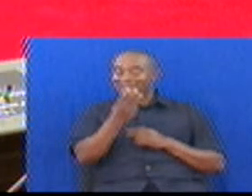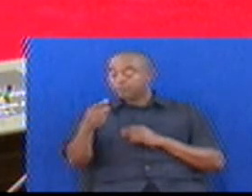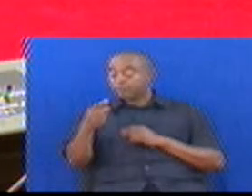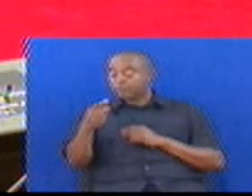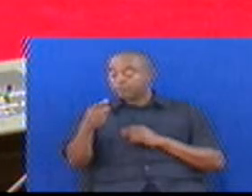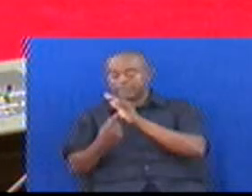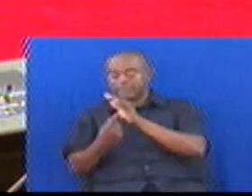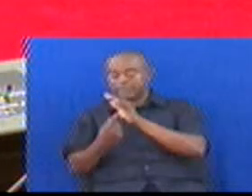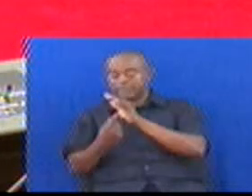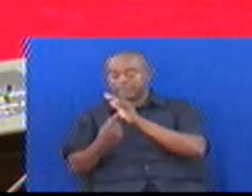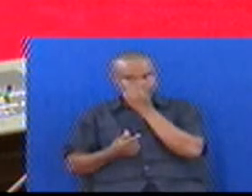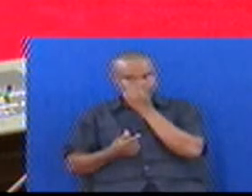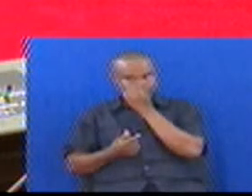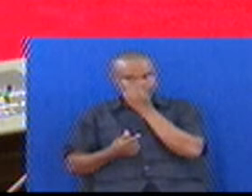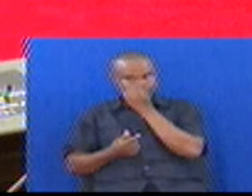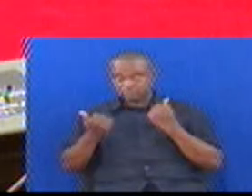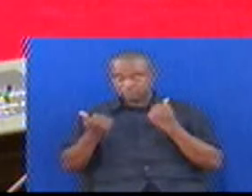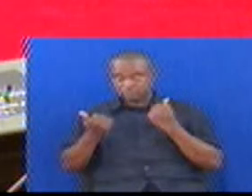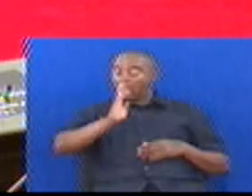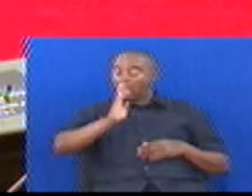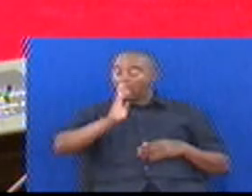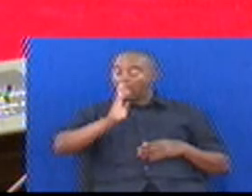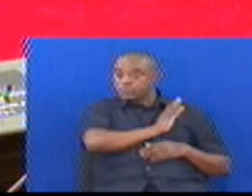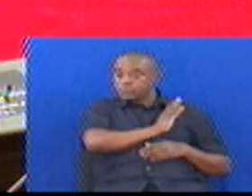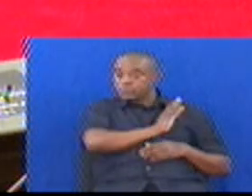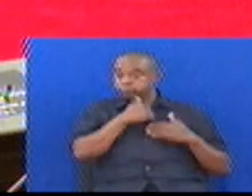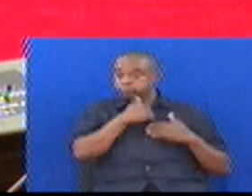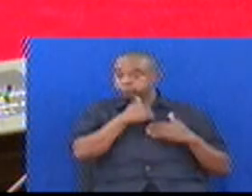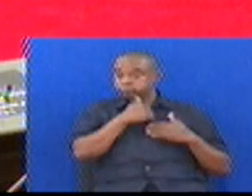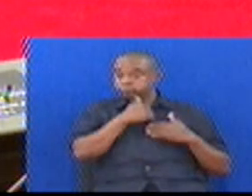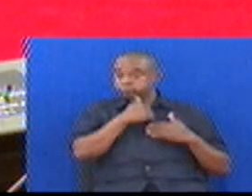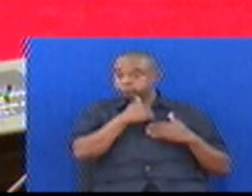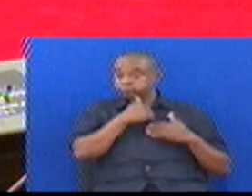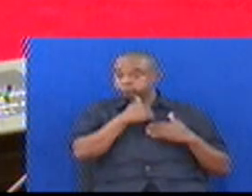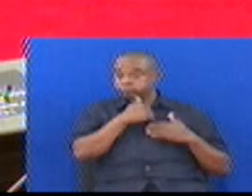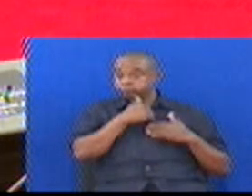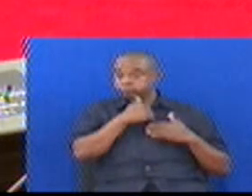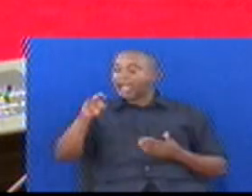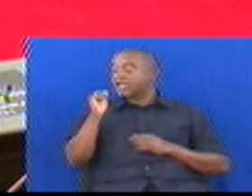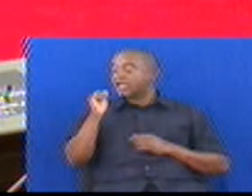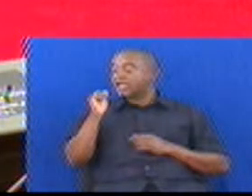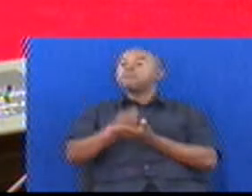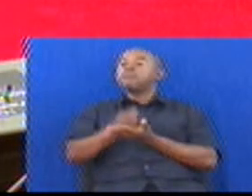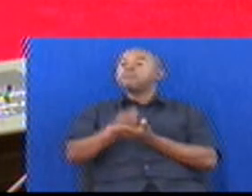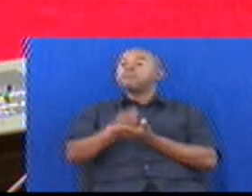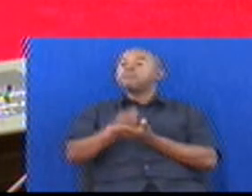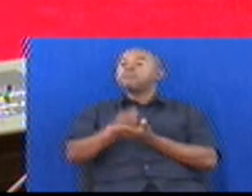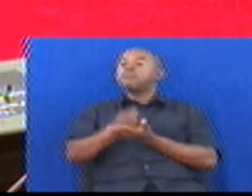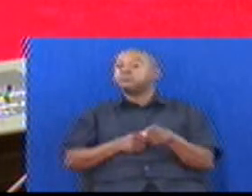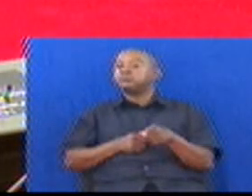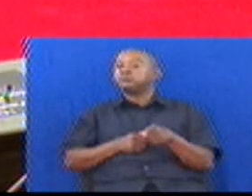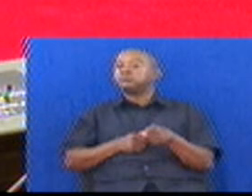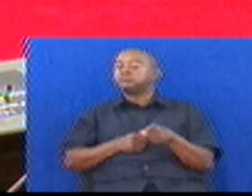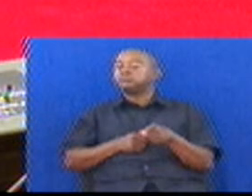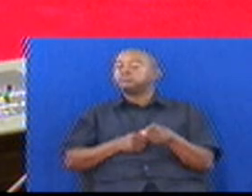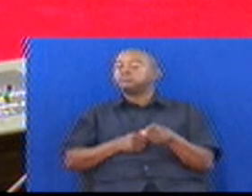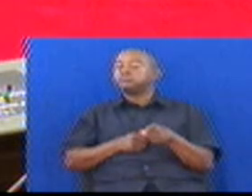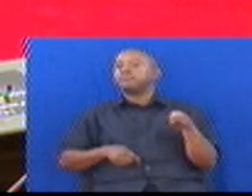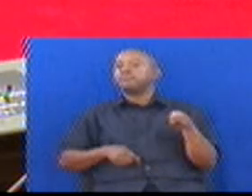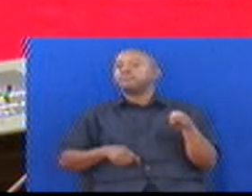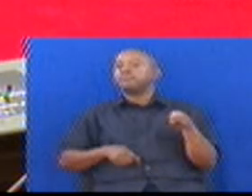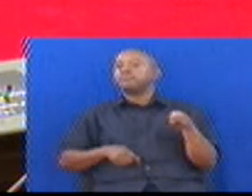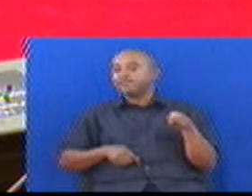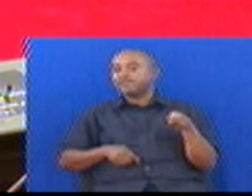32.6. Bodi ya IMF imefanya uamuzi huo jana tarehe 10/2020.